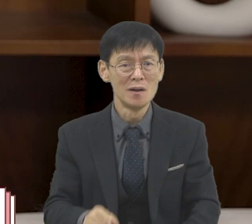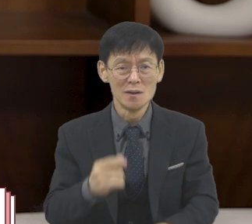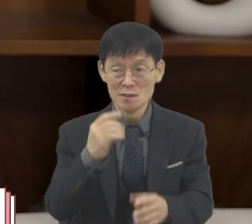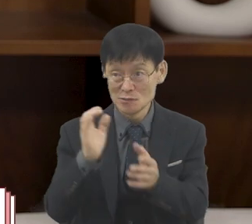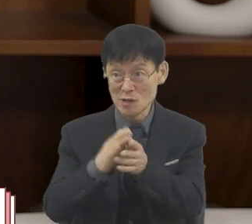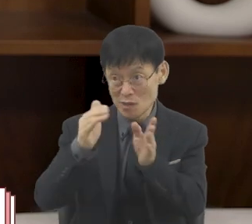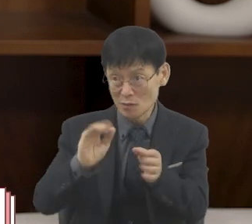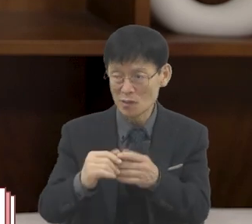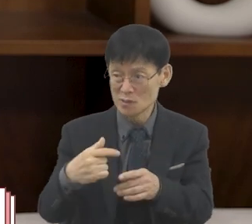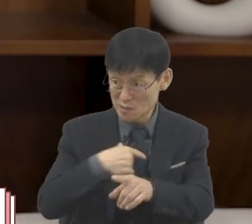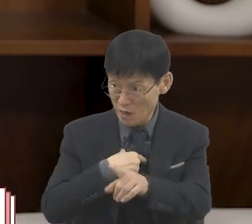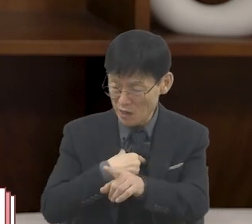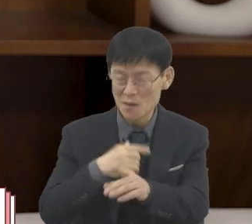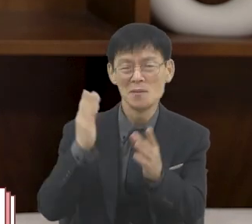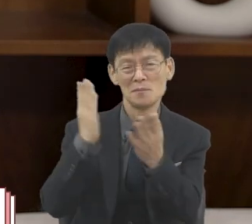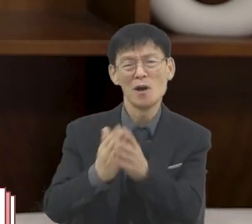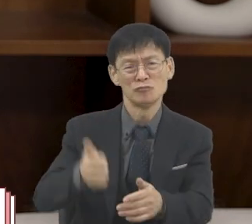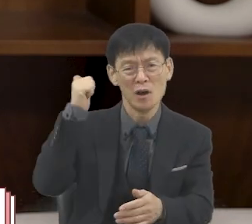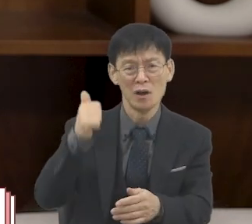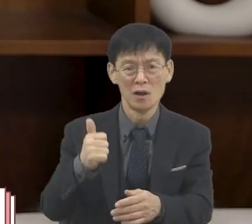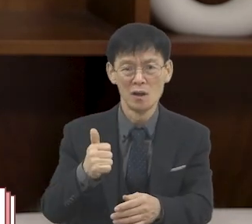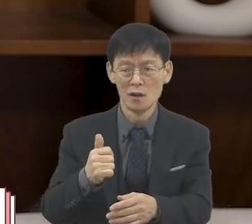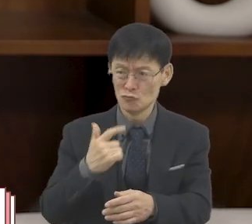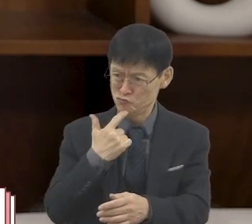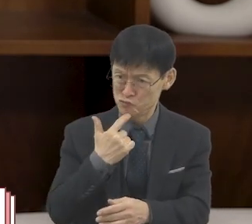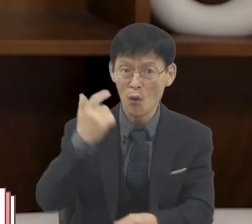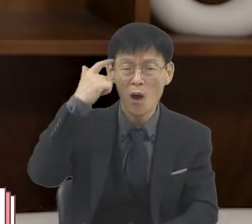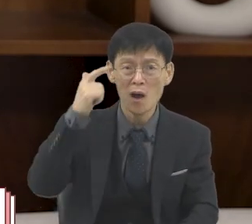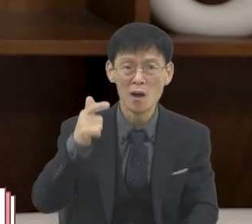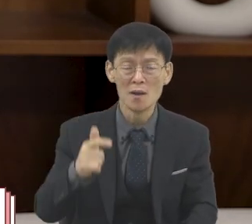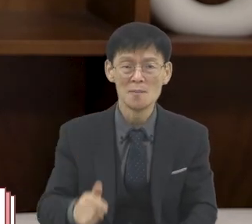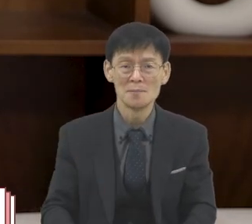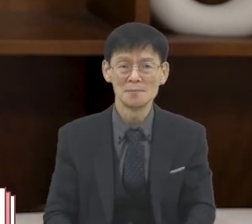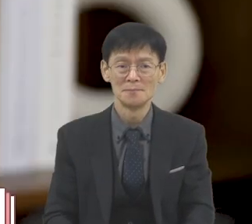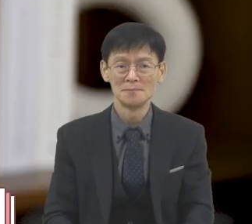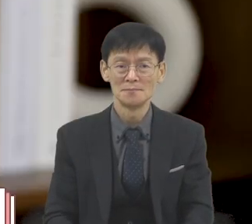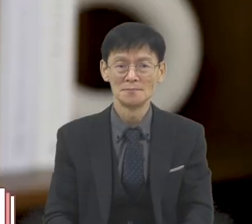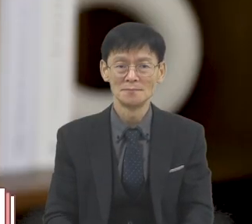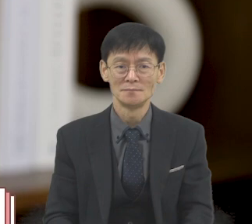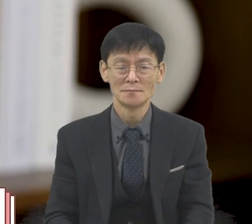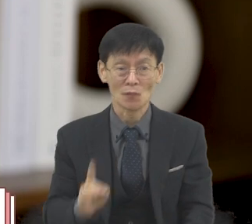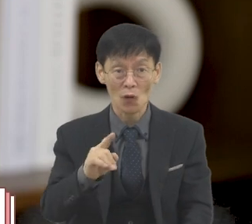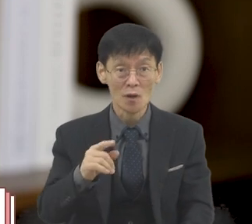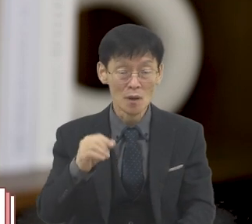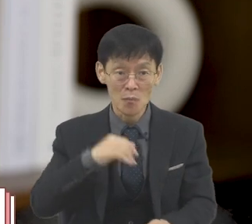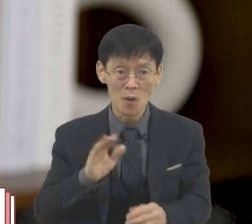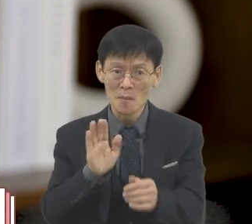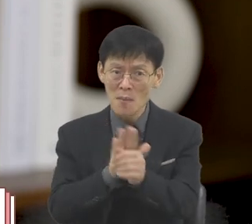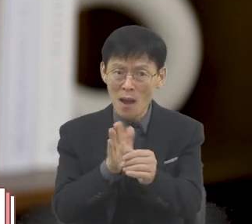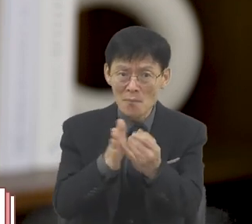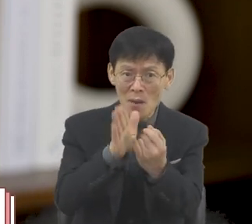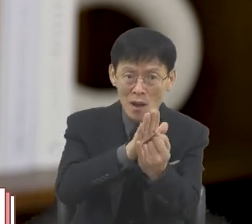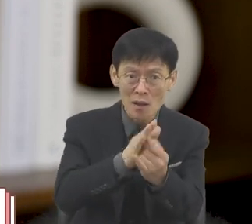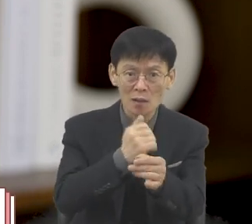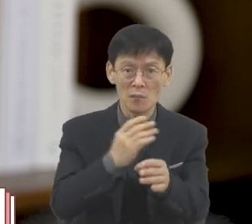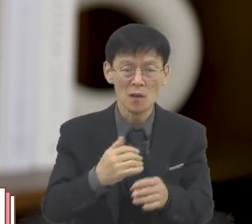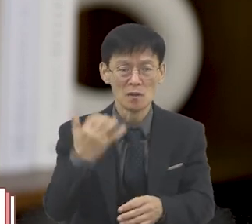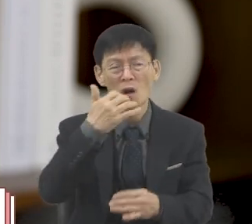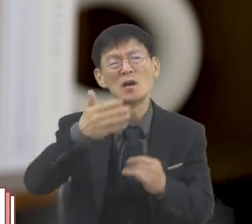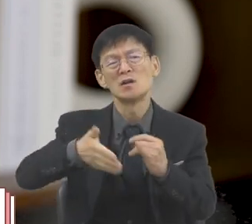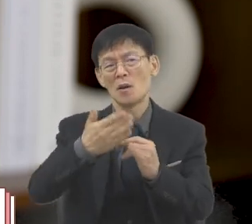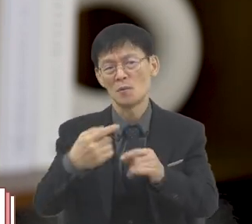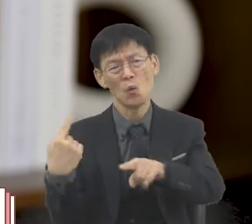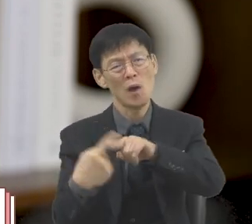친한 친구 사이라도 상대가 싫어하는 행동은 하지 않는 게 좋습니다. 그 행동이 몸을 접촉하는 것이기